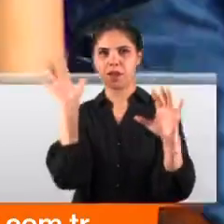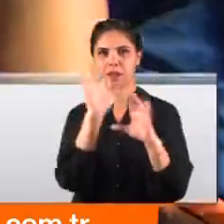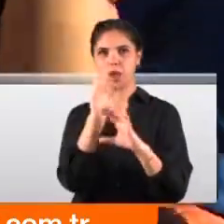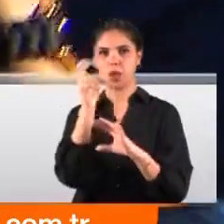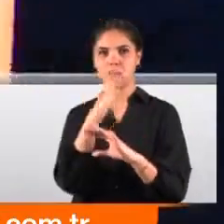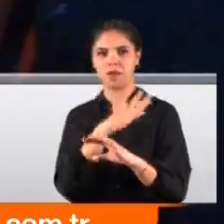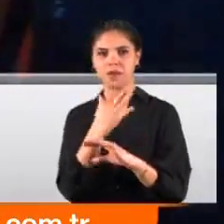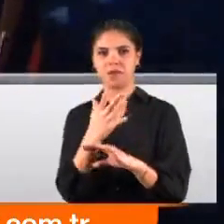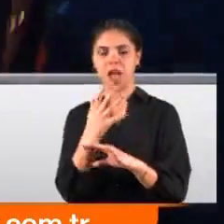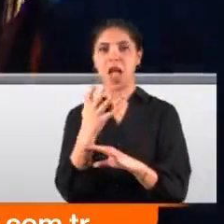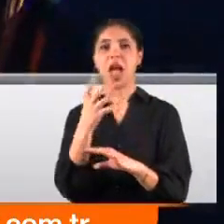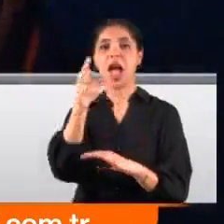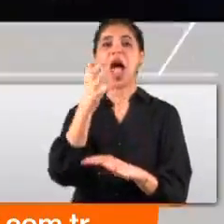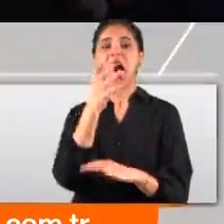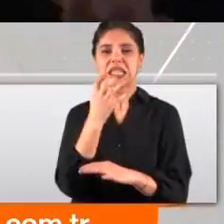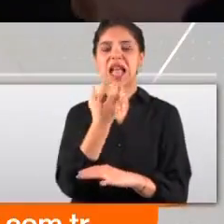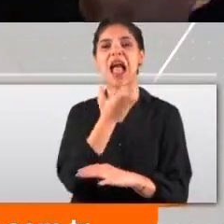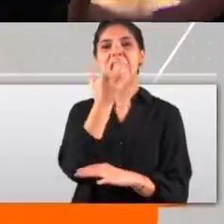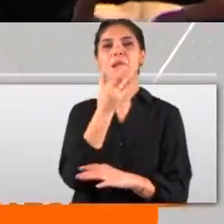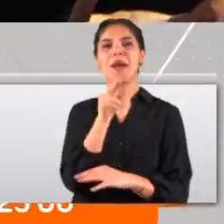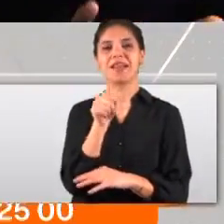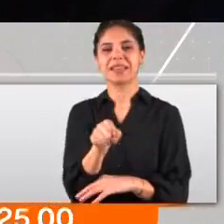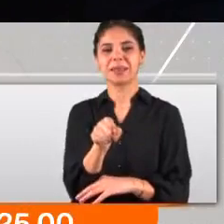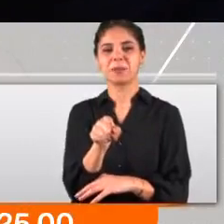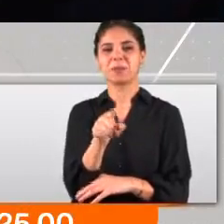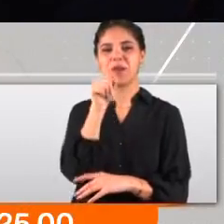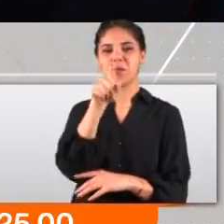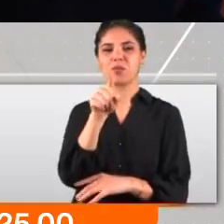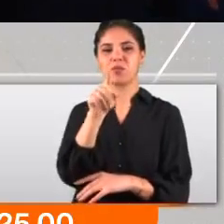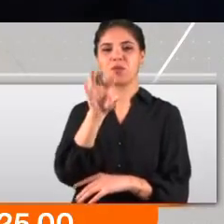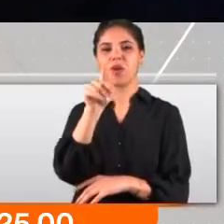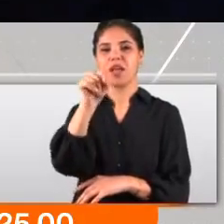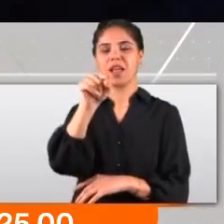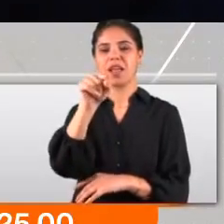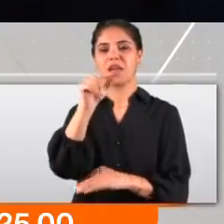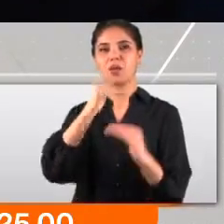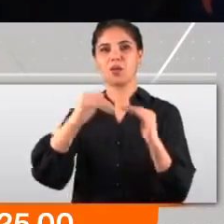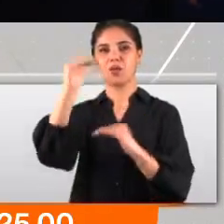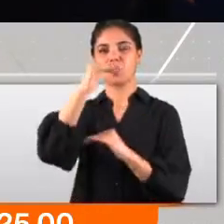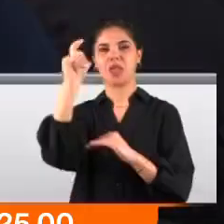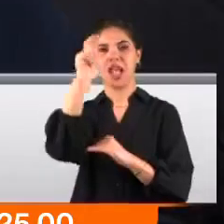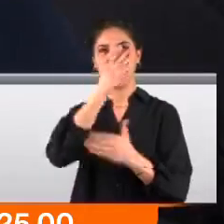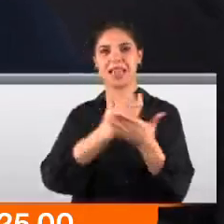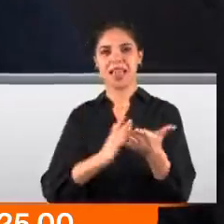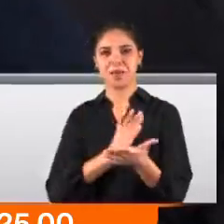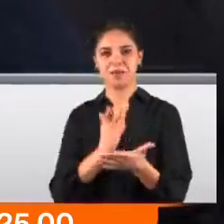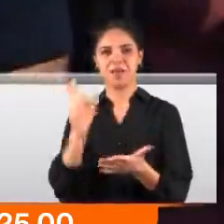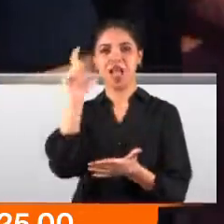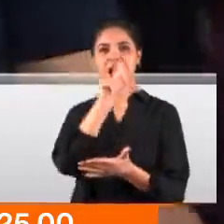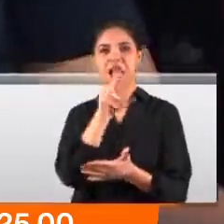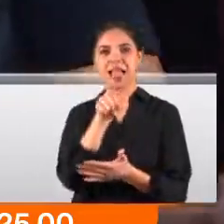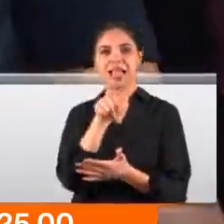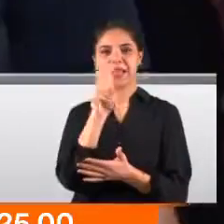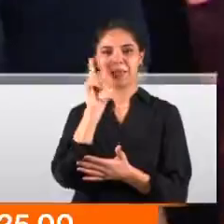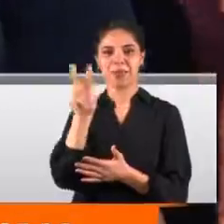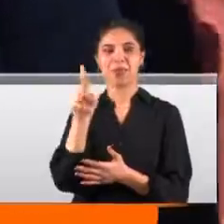görüyorum. Isırılmış bir elma gibiydi. Böyle altta turuncu ve sarımsı güneş vardı. Üstünde de ayın yarısı vardı. Ay gibi gözüküyor. Yani